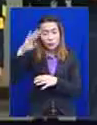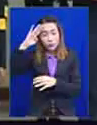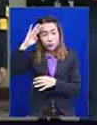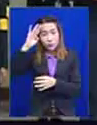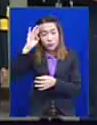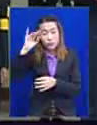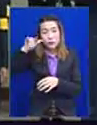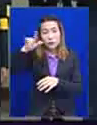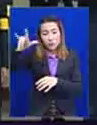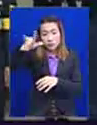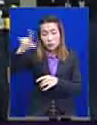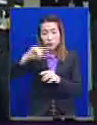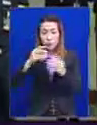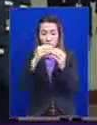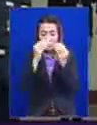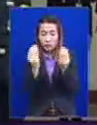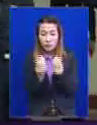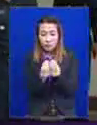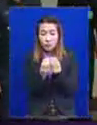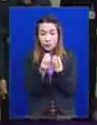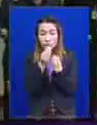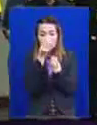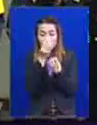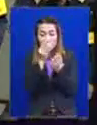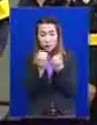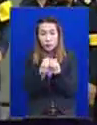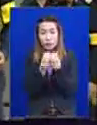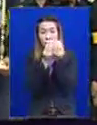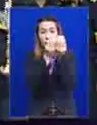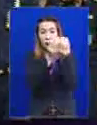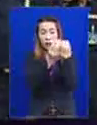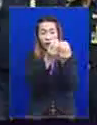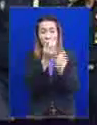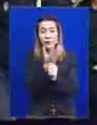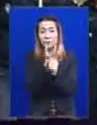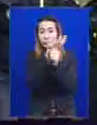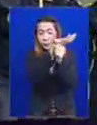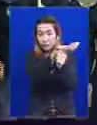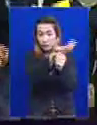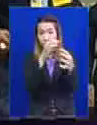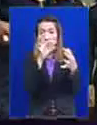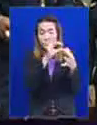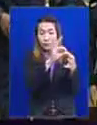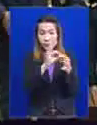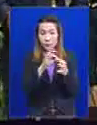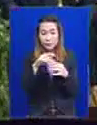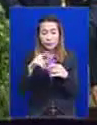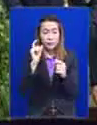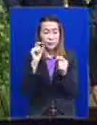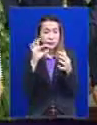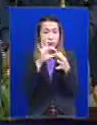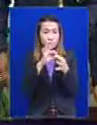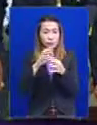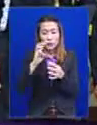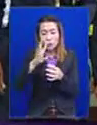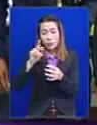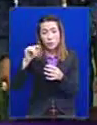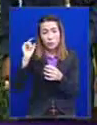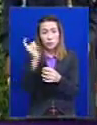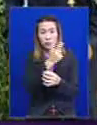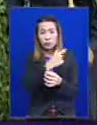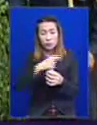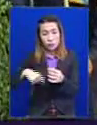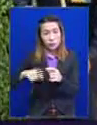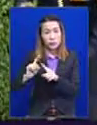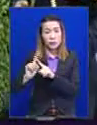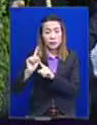ศโดยประกอบพิธีวางพานพุ่มถวายสักการะและพิธีบวงสรวงดวงวิญญาณจอมพลสมเด็จพระเจ้าบรมวงศ์เธอเจ้าฟ้